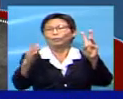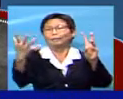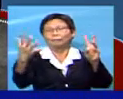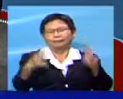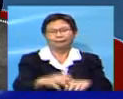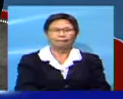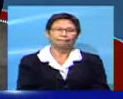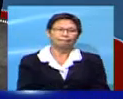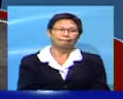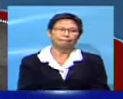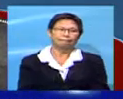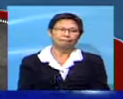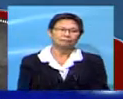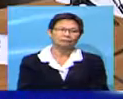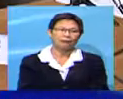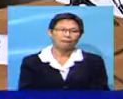nanti.